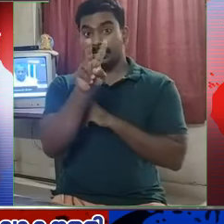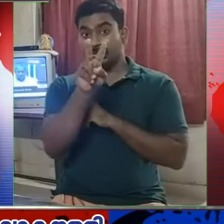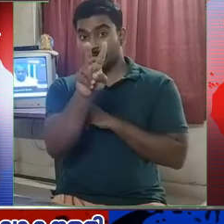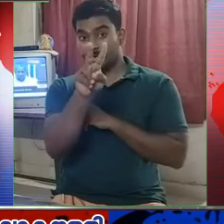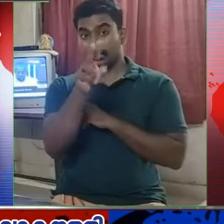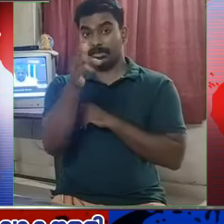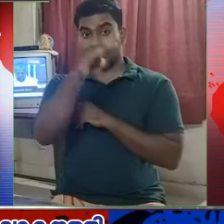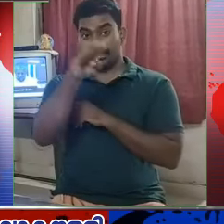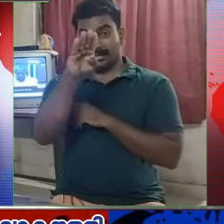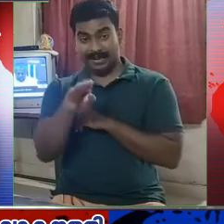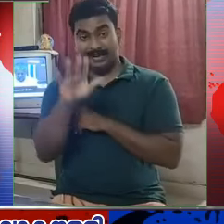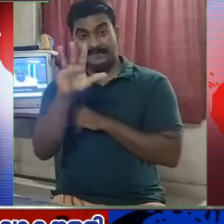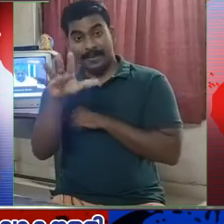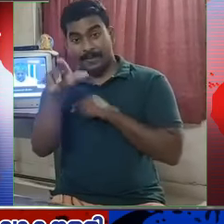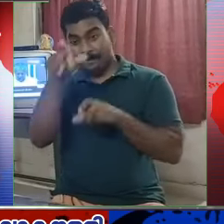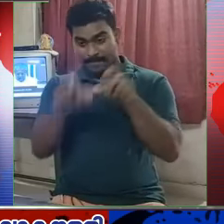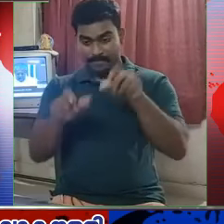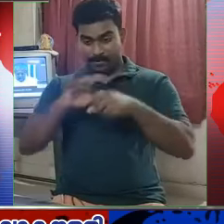വുഹാനിൽ നിന്നുള്ളത്.